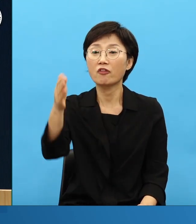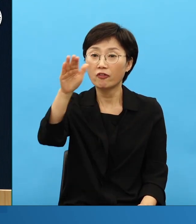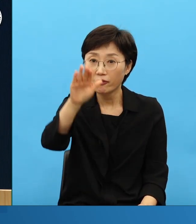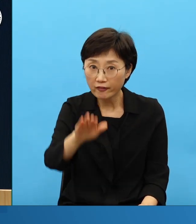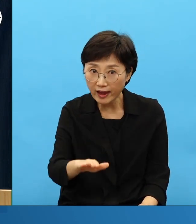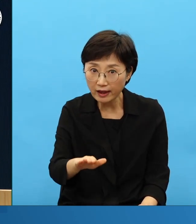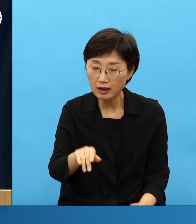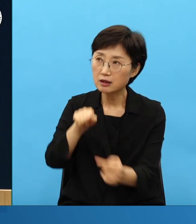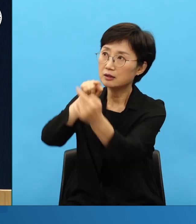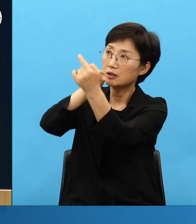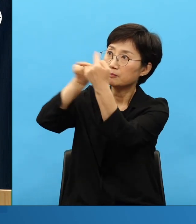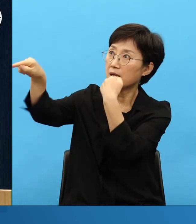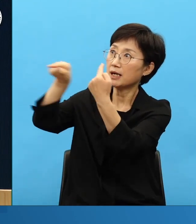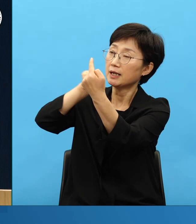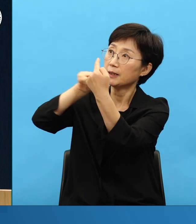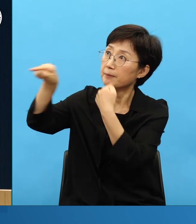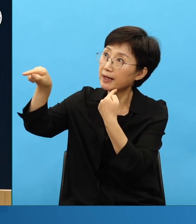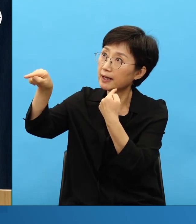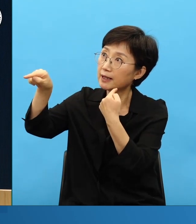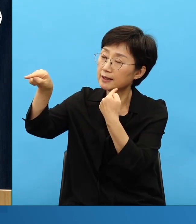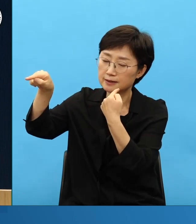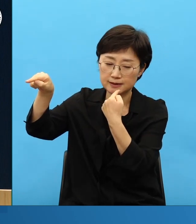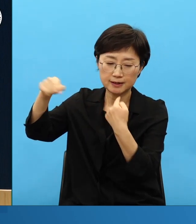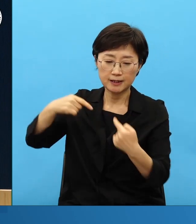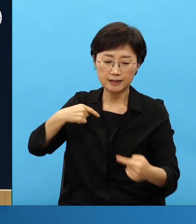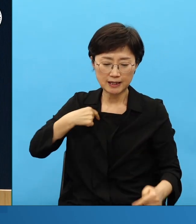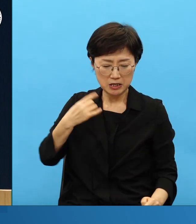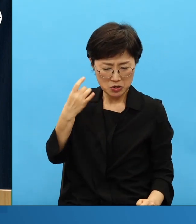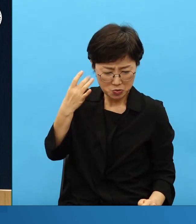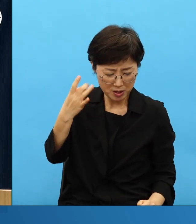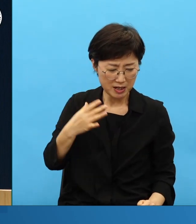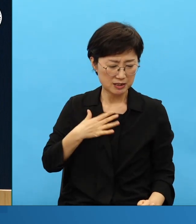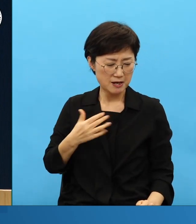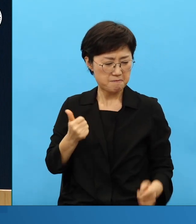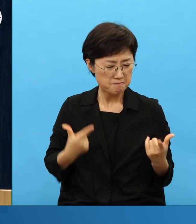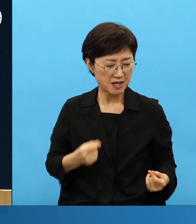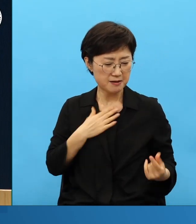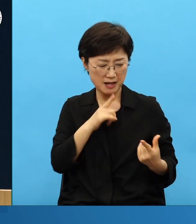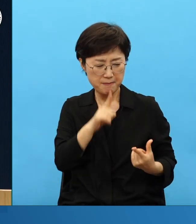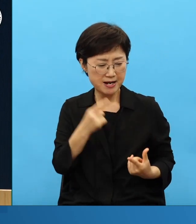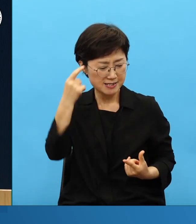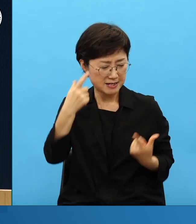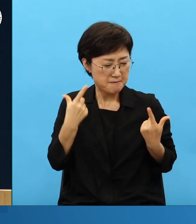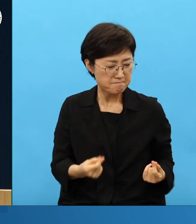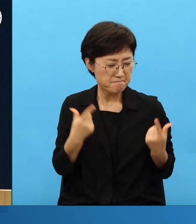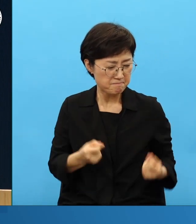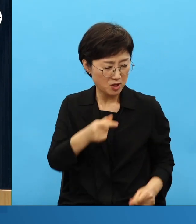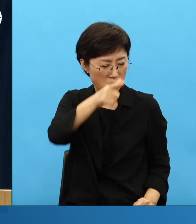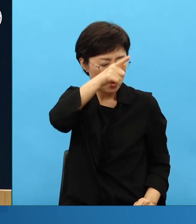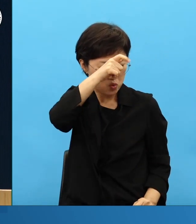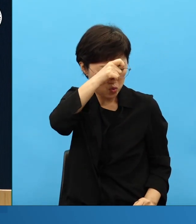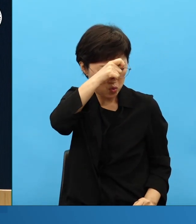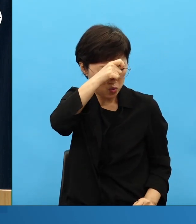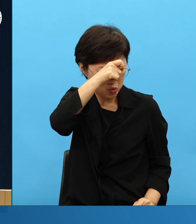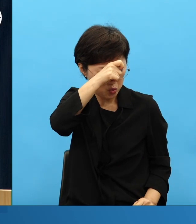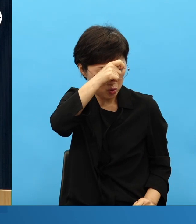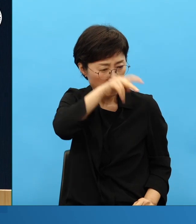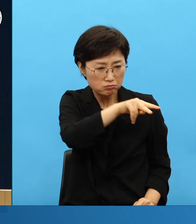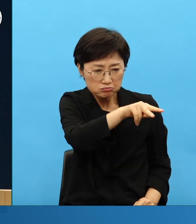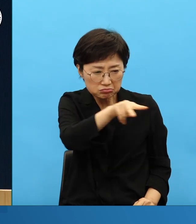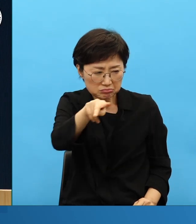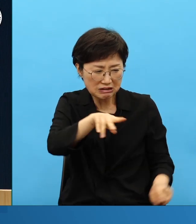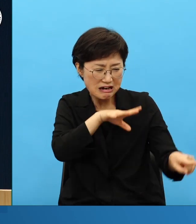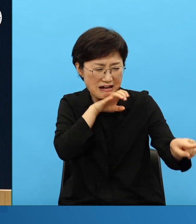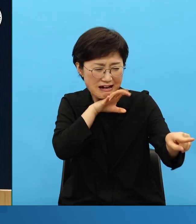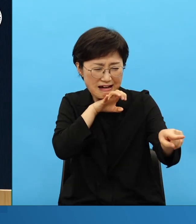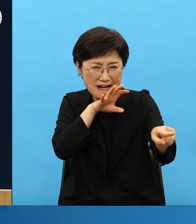14대를 블레셋 타령이야. But because they didn't realize this 14 generations, they continue to blame 못 깨달으면 그래 돼요. Philistia for their woes. 틀을 안